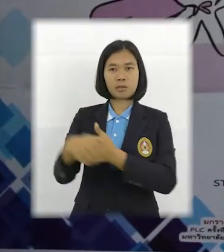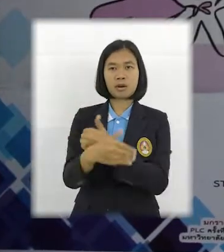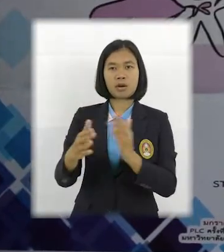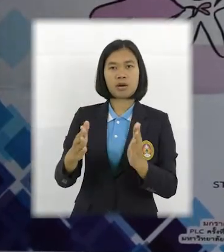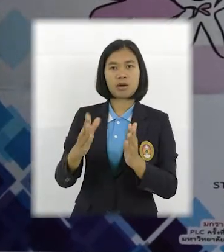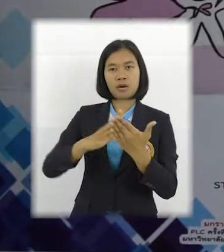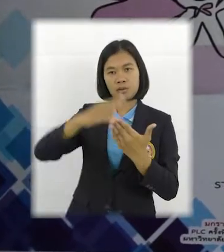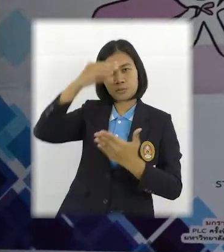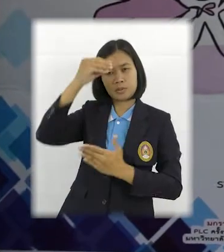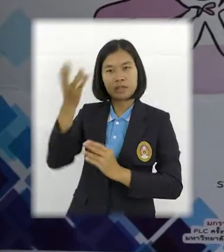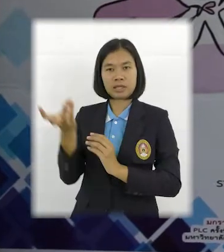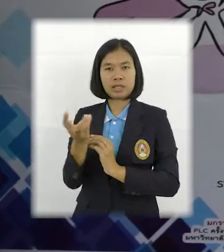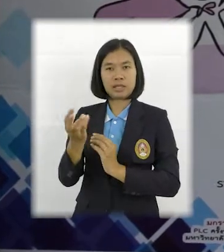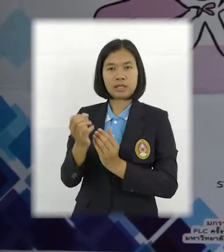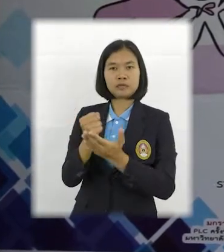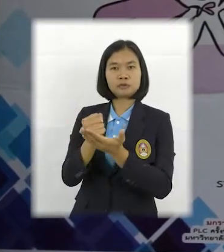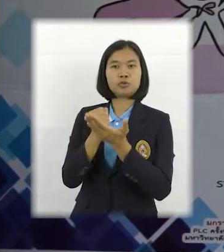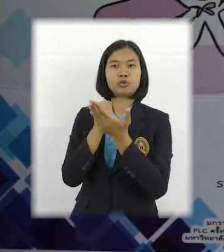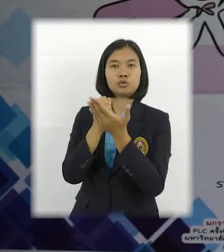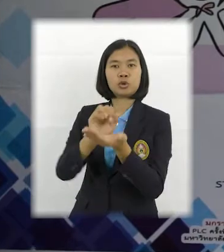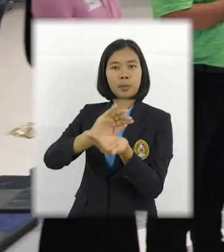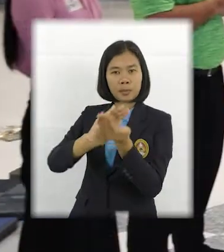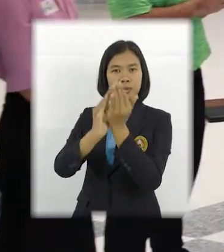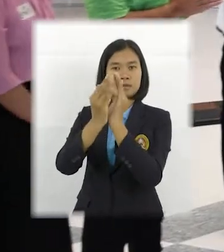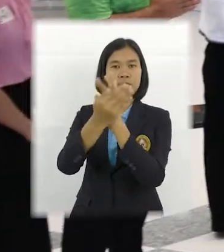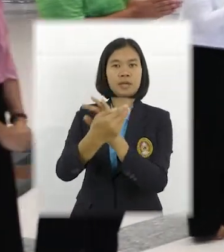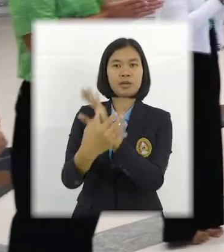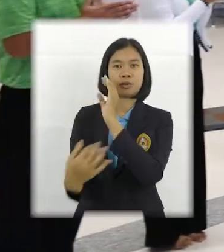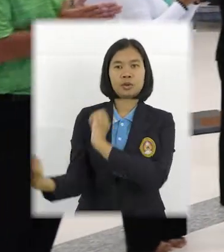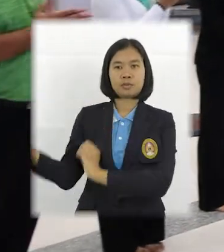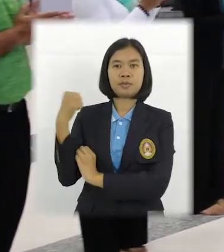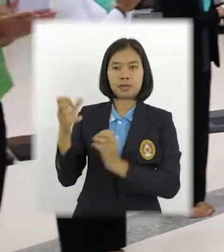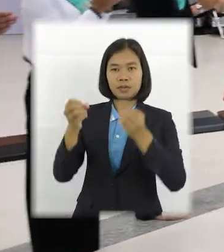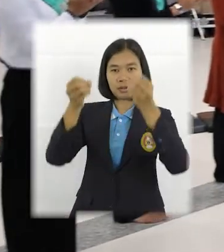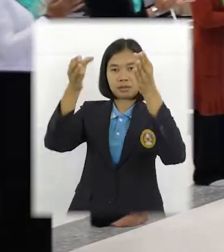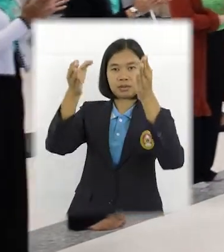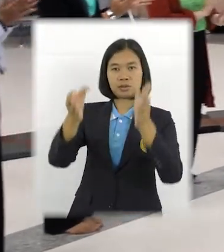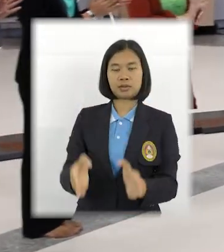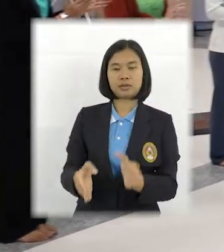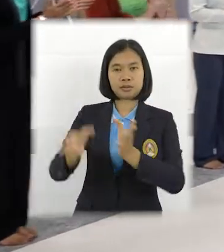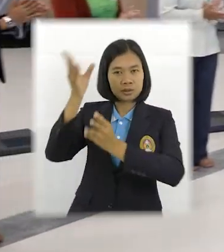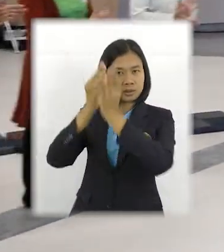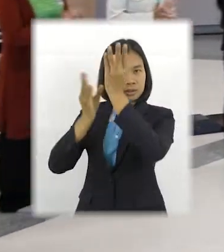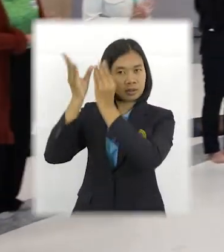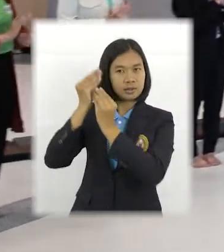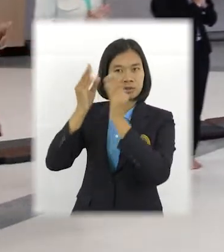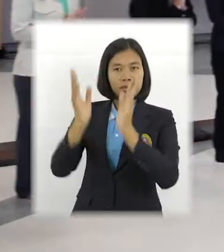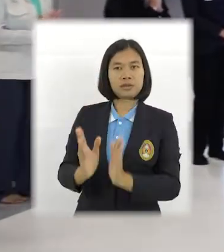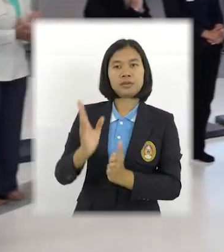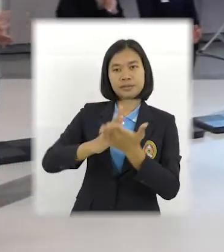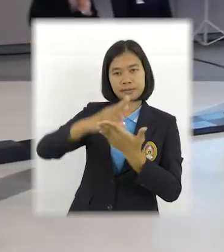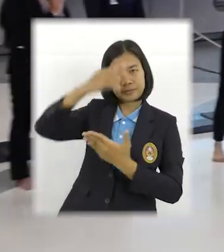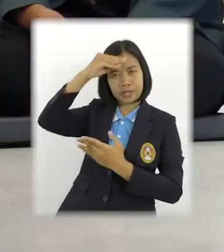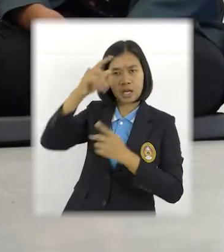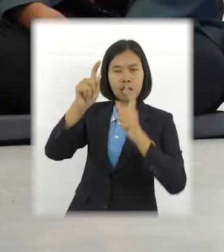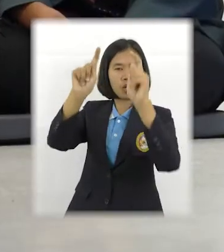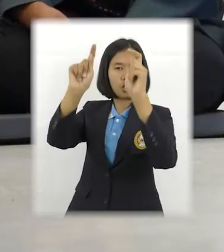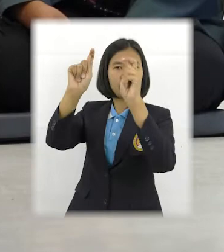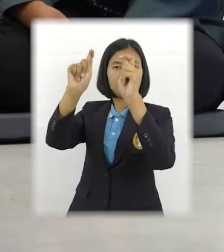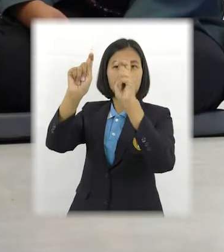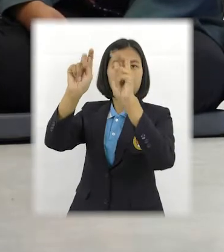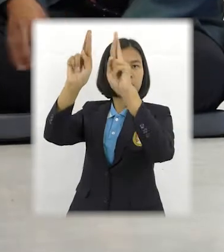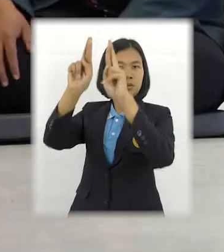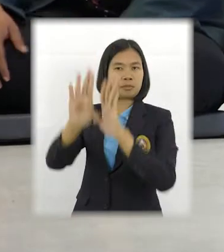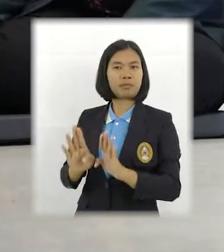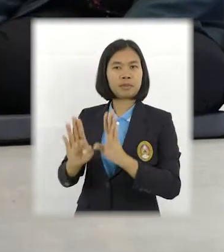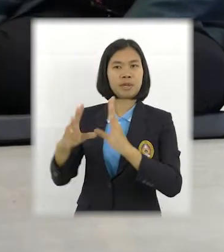เล็กๆสามารถสร้างการเปลี่ยนแปลงได้ด้วยพลังจากครูและจะจุดไฟการเรียนรู้ให้เกิดแก่ลูกศิษย์โดยรูปแบบการอบรม